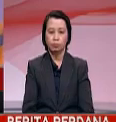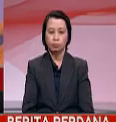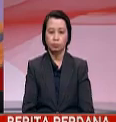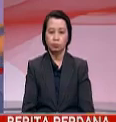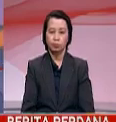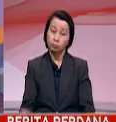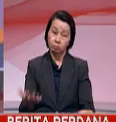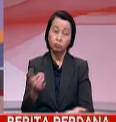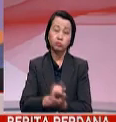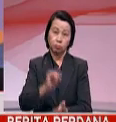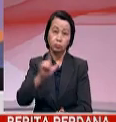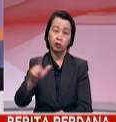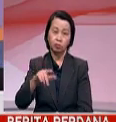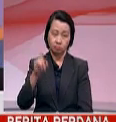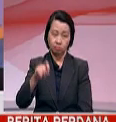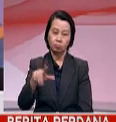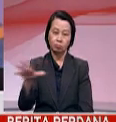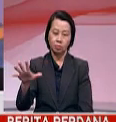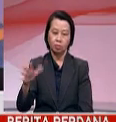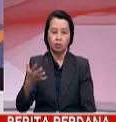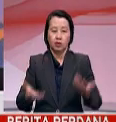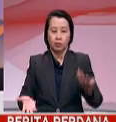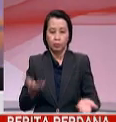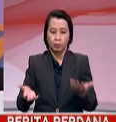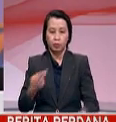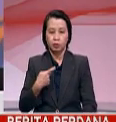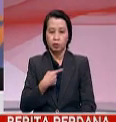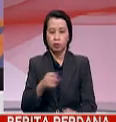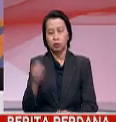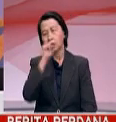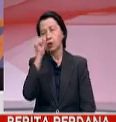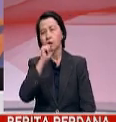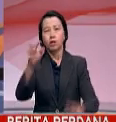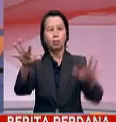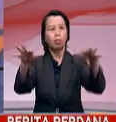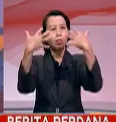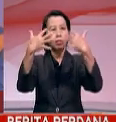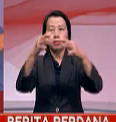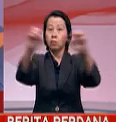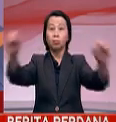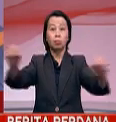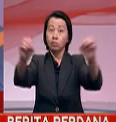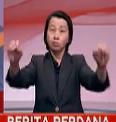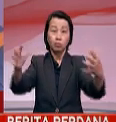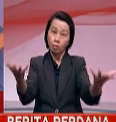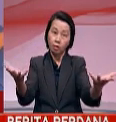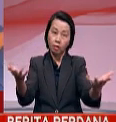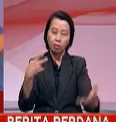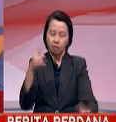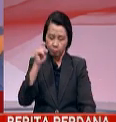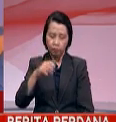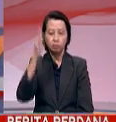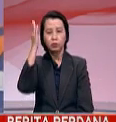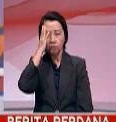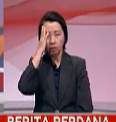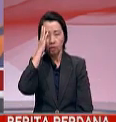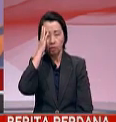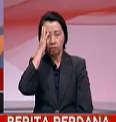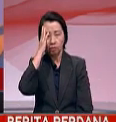tu lain sikit lah, ya. Mungkin kita buat konsert tapi tak ada orang. Jadi kita cuma kena tahu